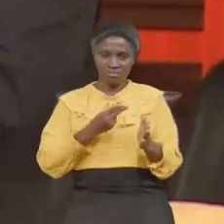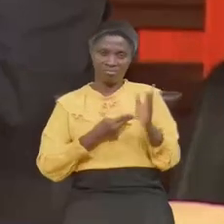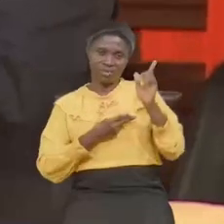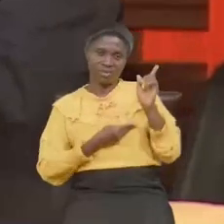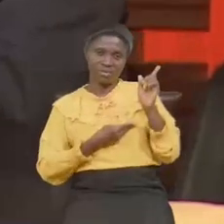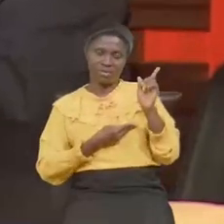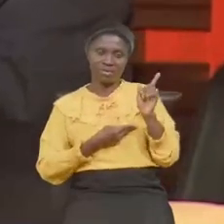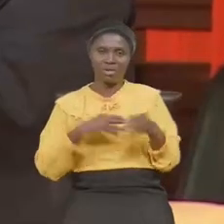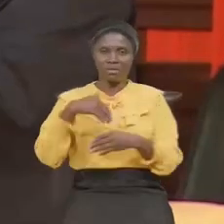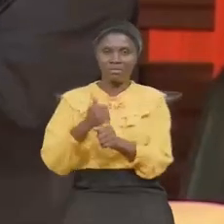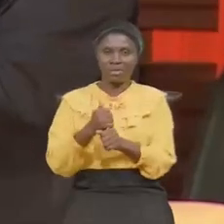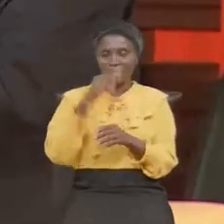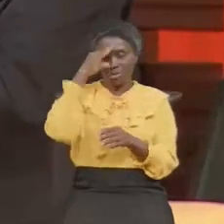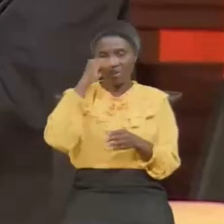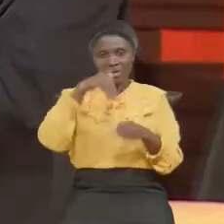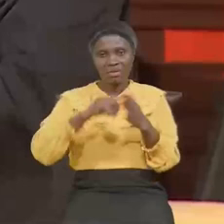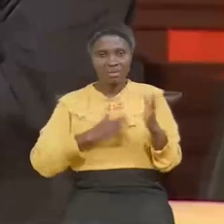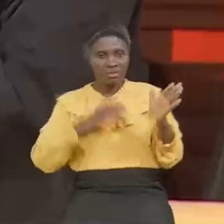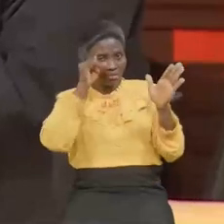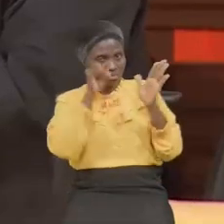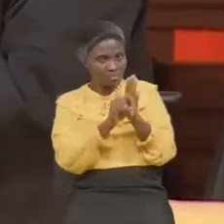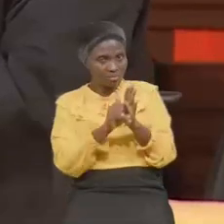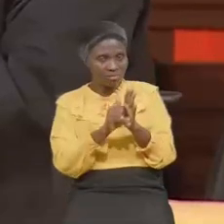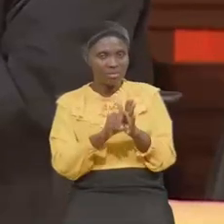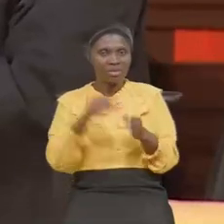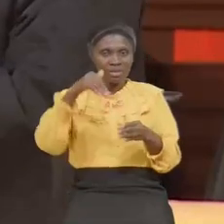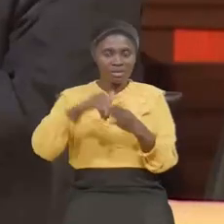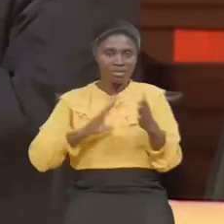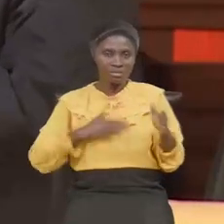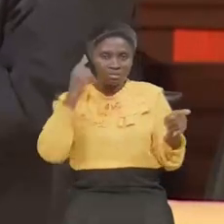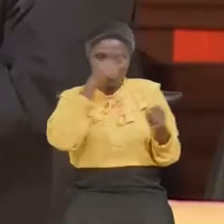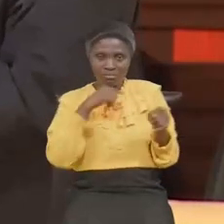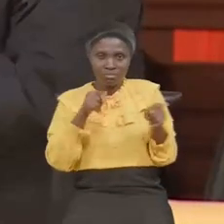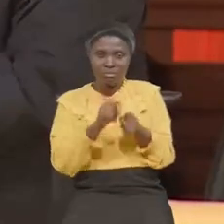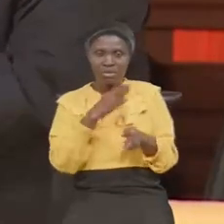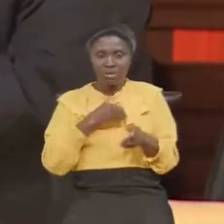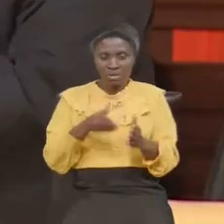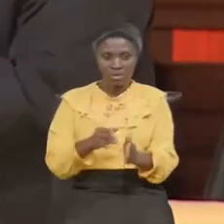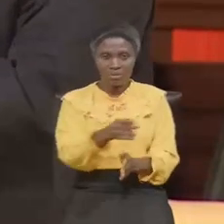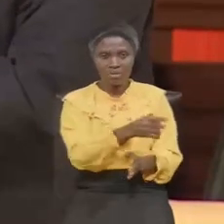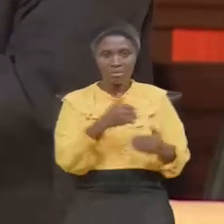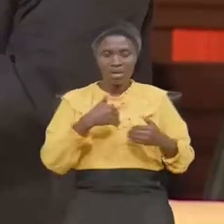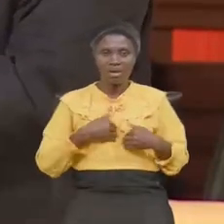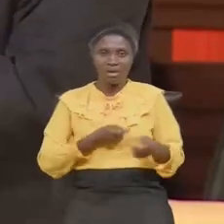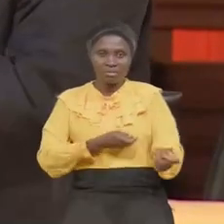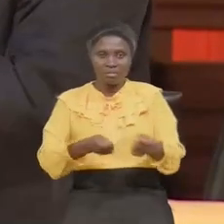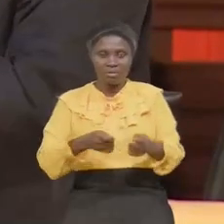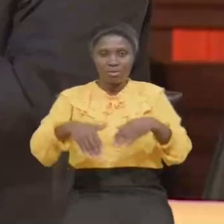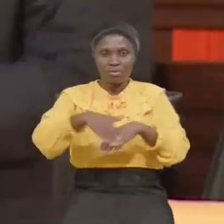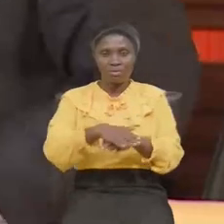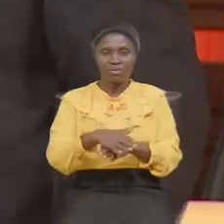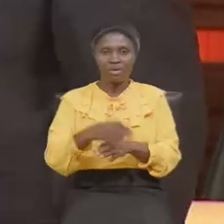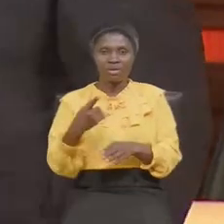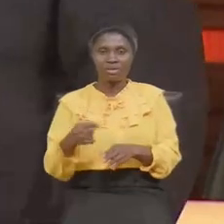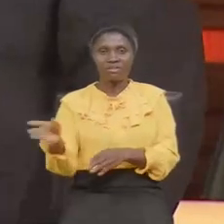image, selon notre ressemblance, et qu'il domine sur les poissons de la mer, sur les oiseaux